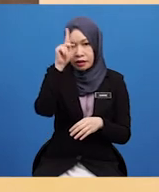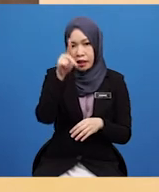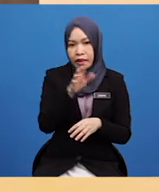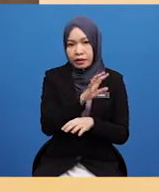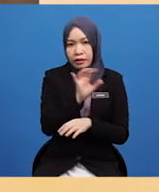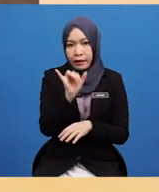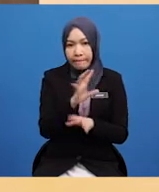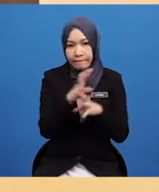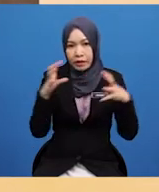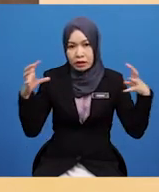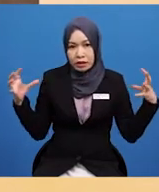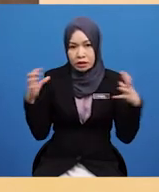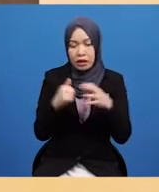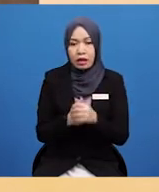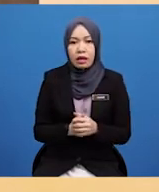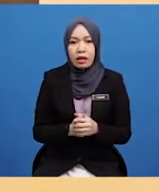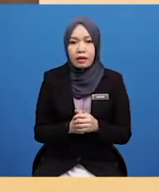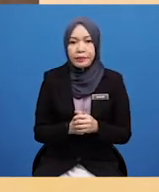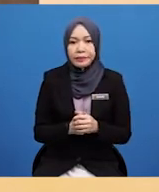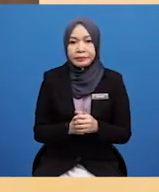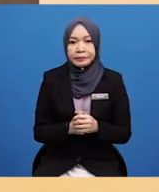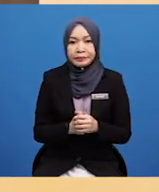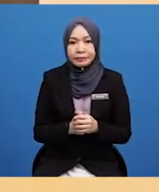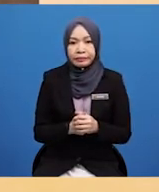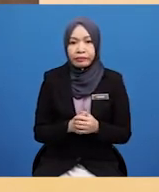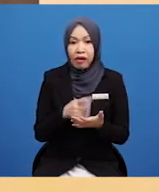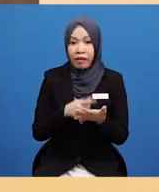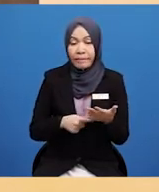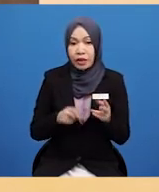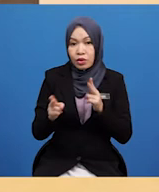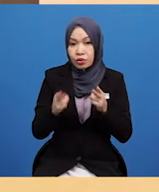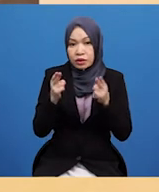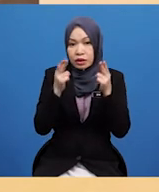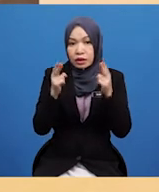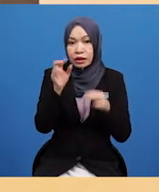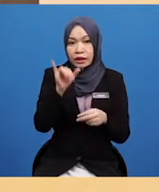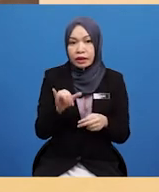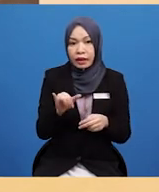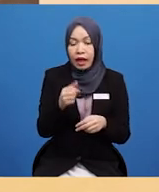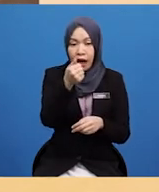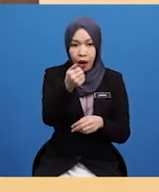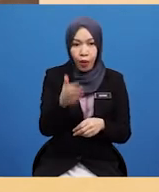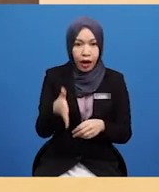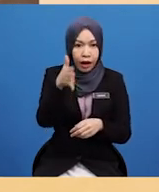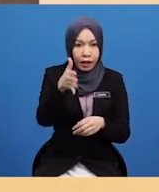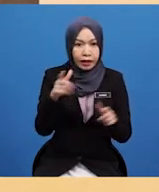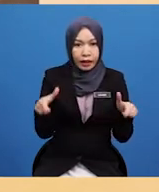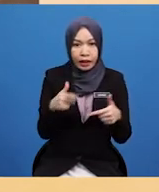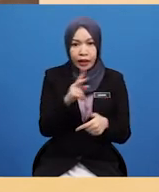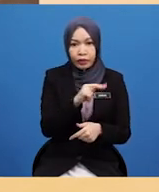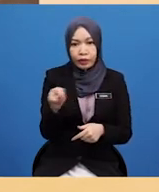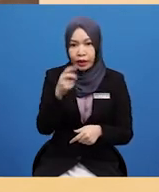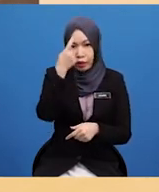tersebut, jelaskan usaha-usaha yang anda akan lakukan untuk memastikan keamanan dunia terus